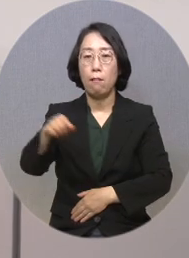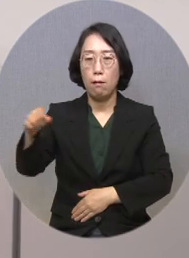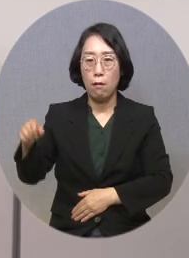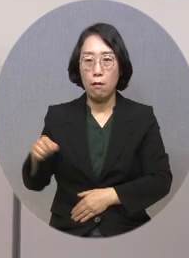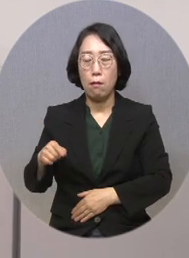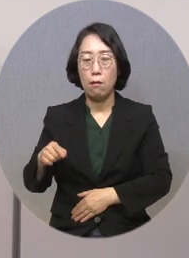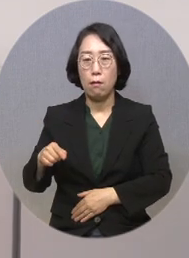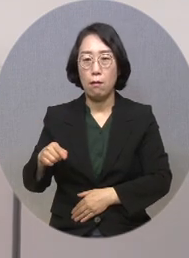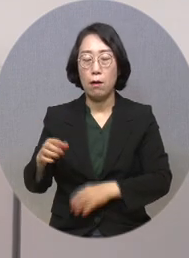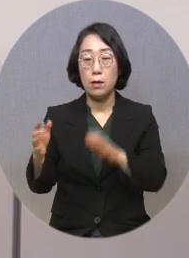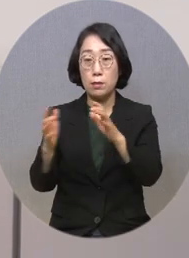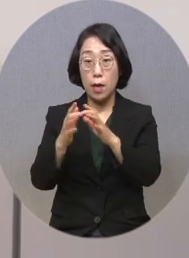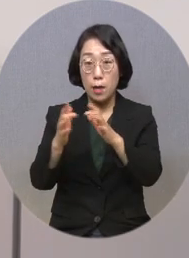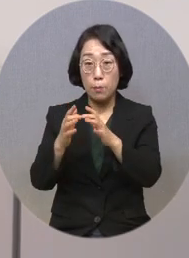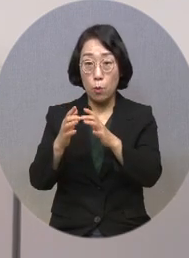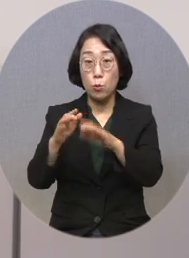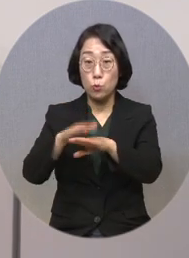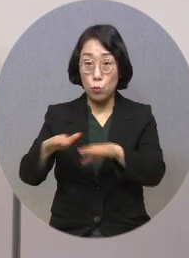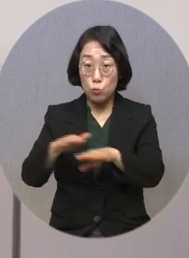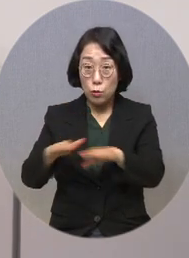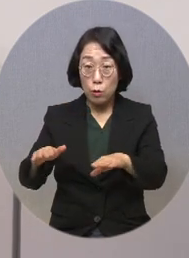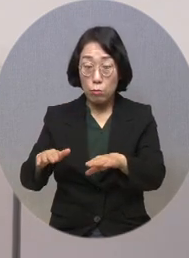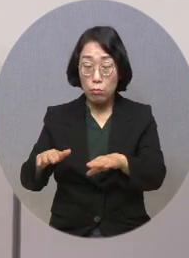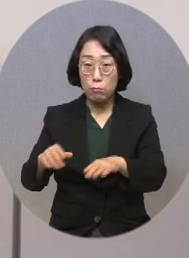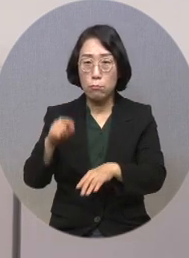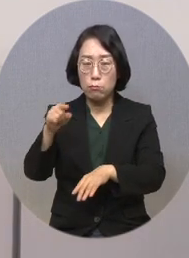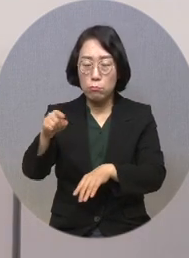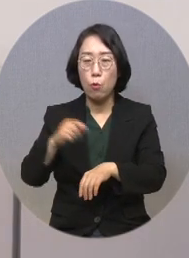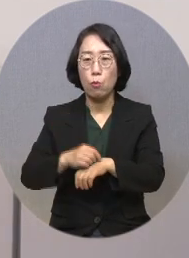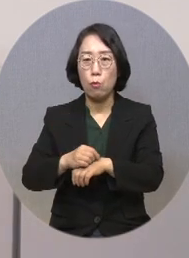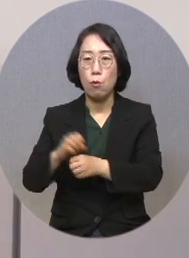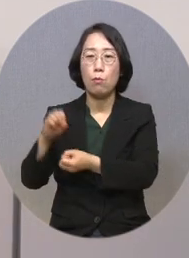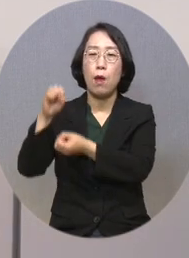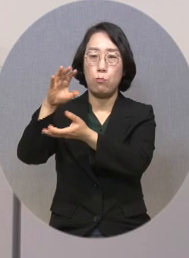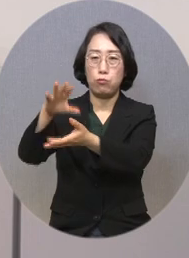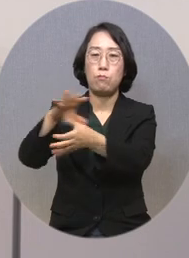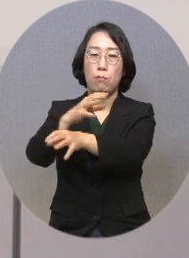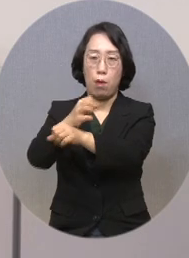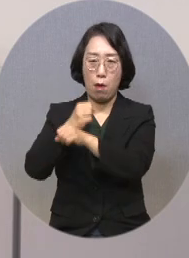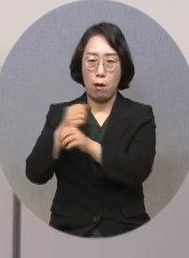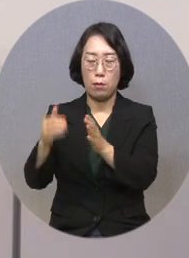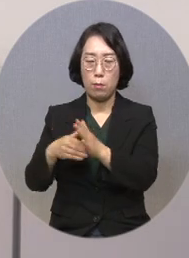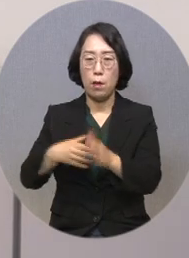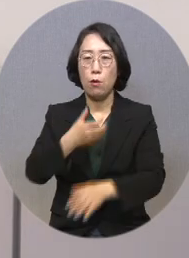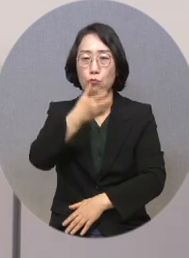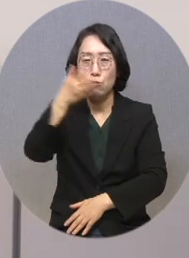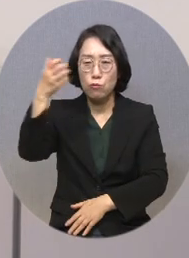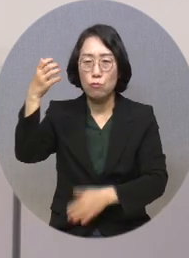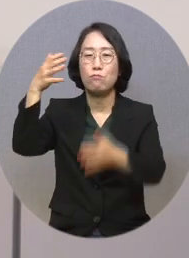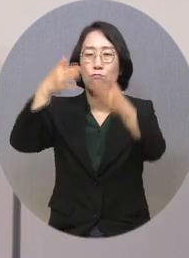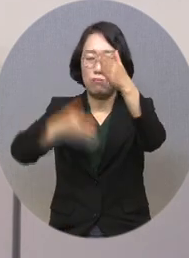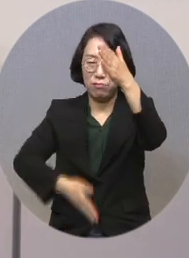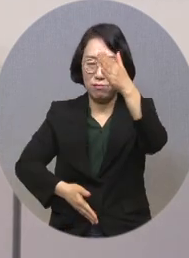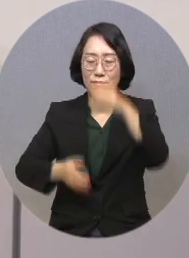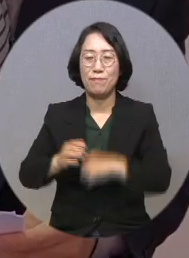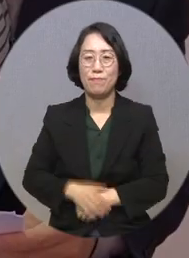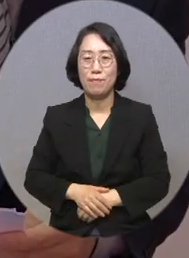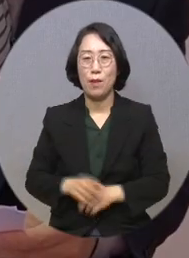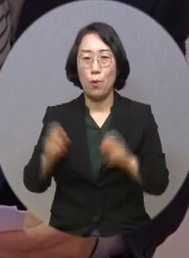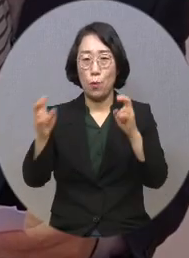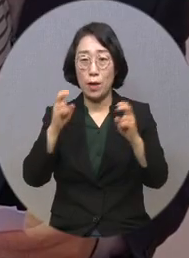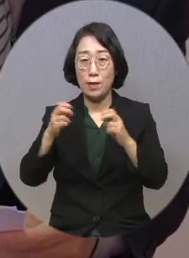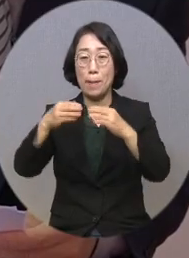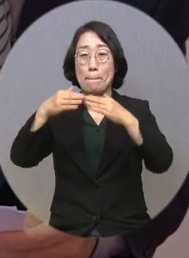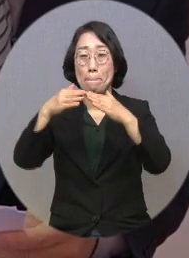교육 솔루션을 납품하면서 경영 환경이 악화되고 꿈이 무너졌습니다. 회사를